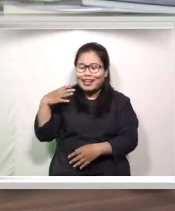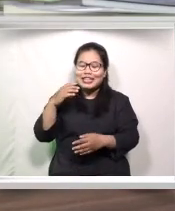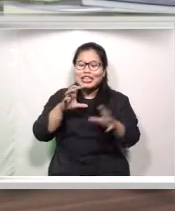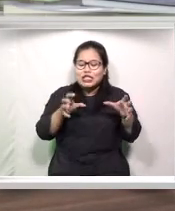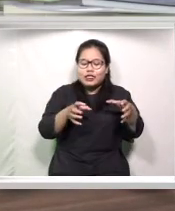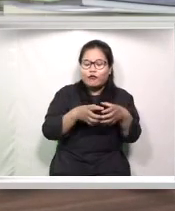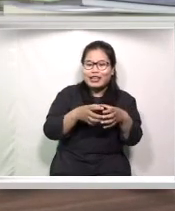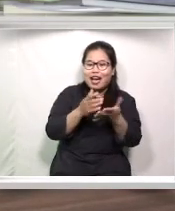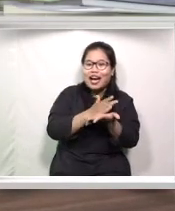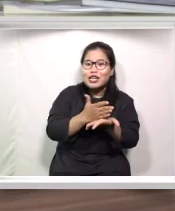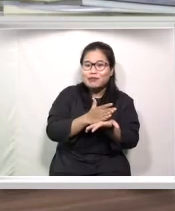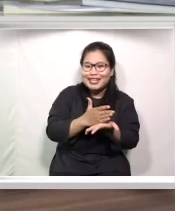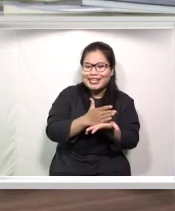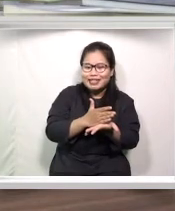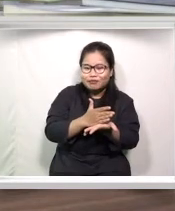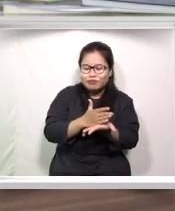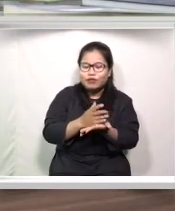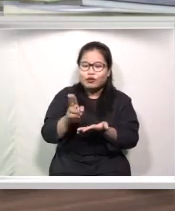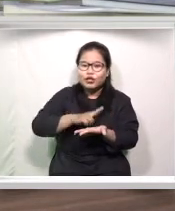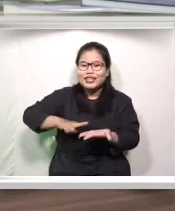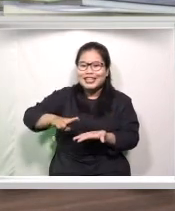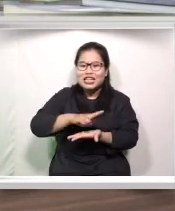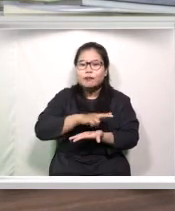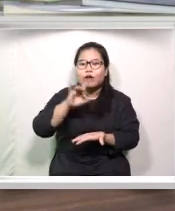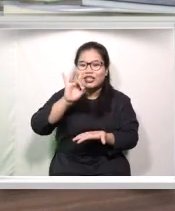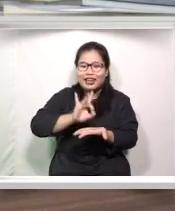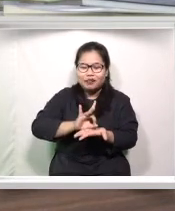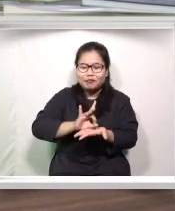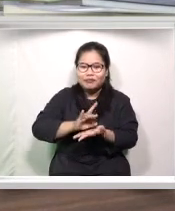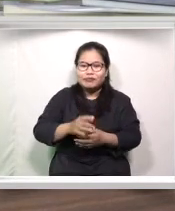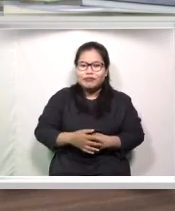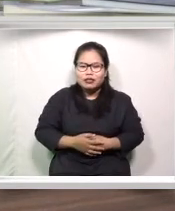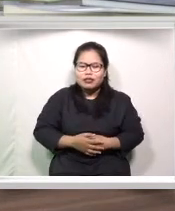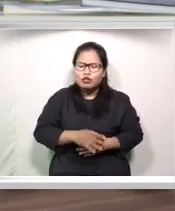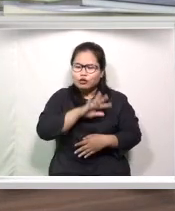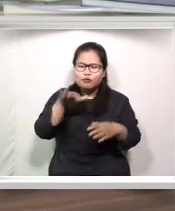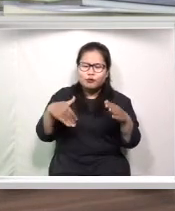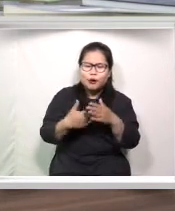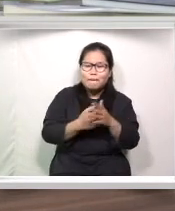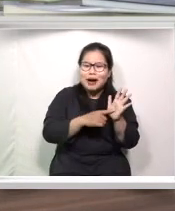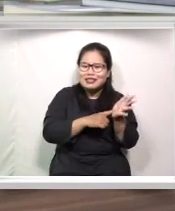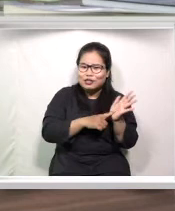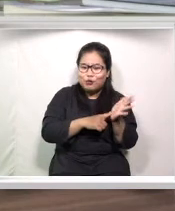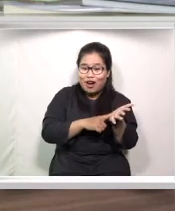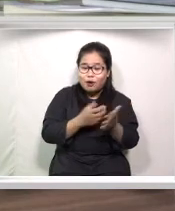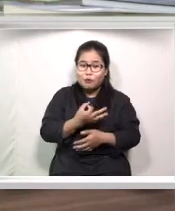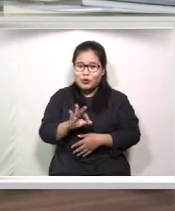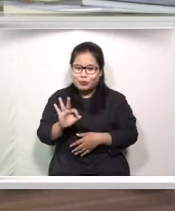sivitas akademika Universitas Brawijaya, serta para mahasiswa-mahasiswi